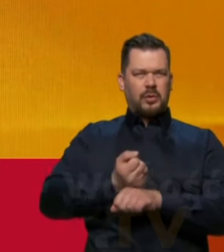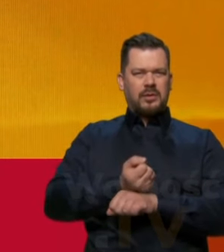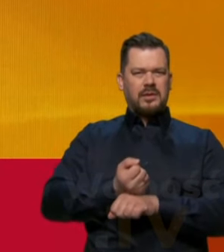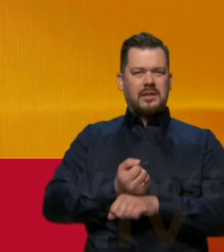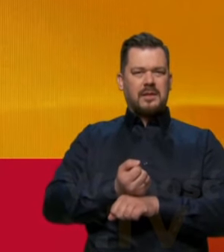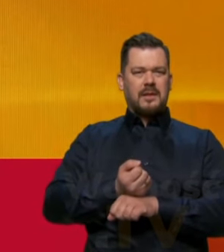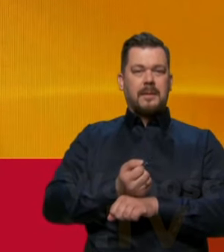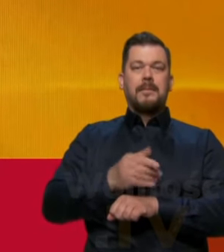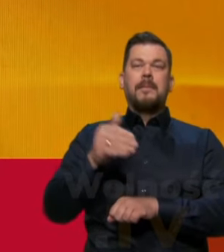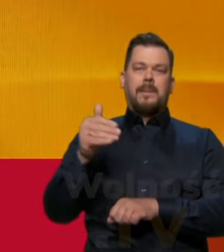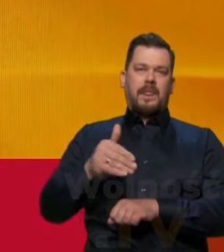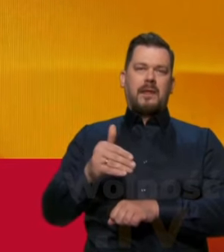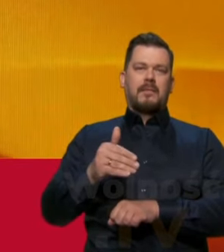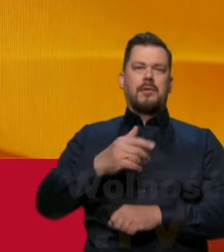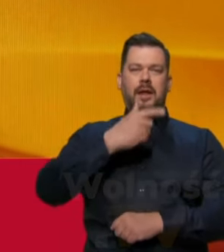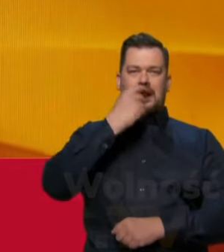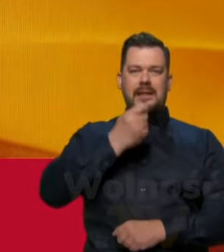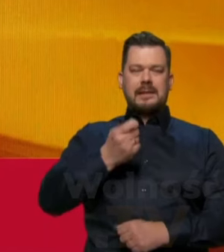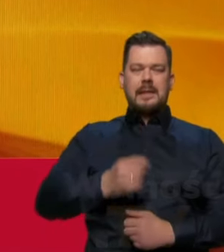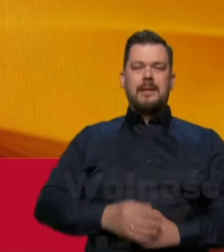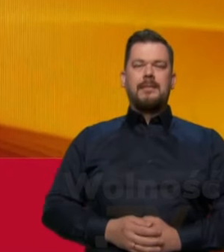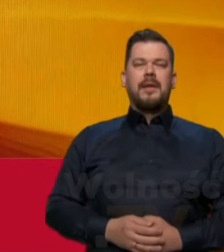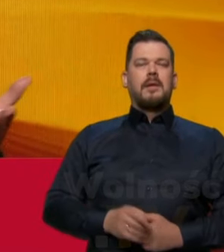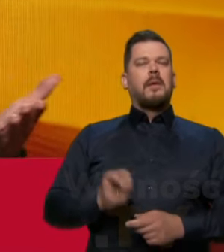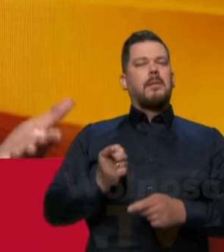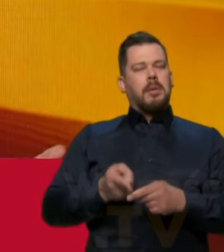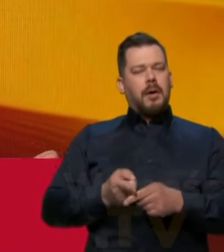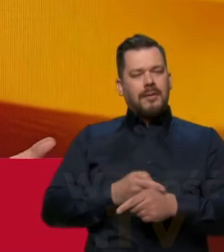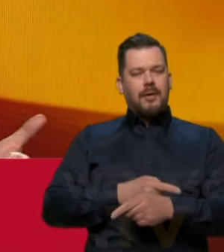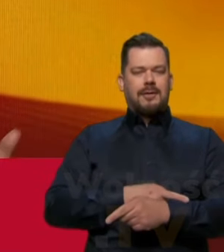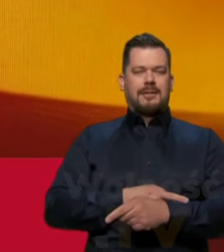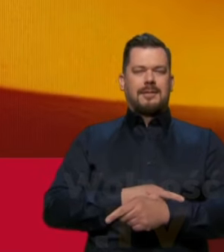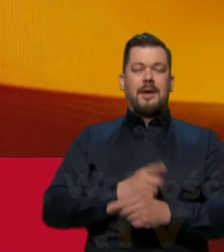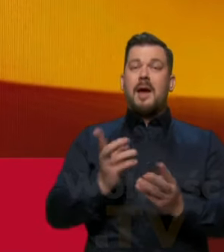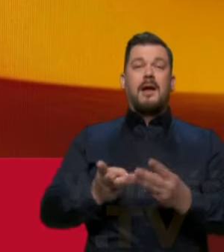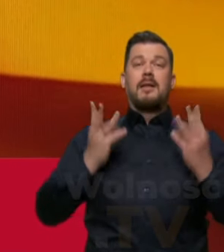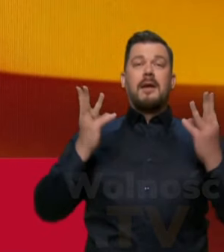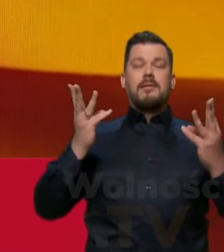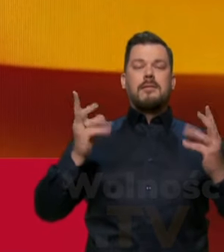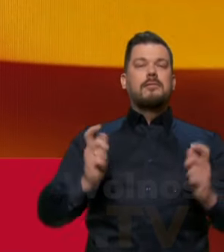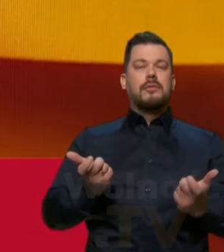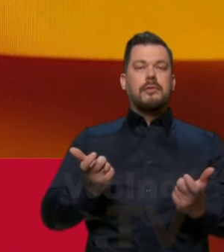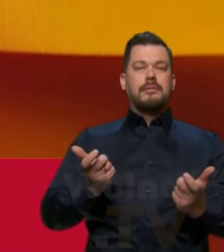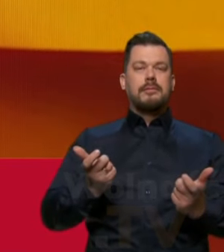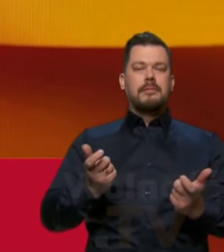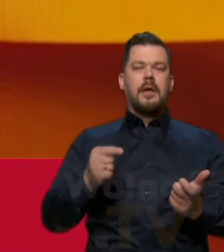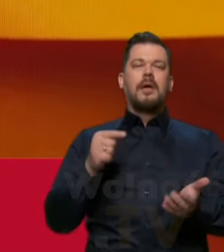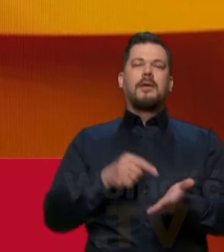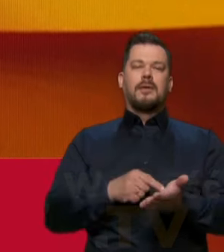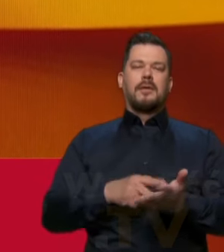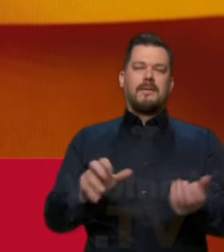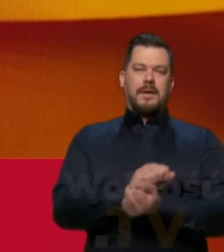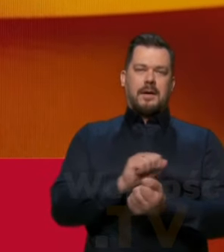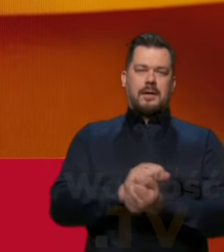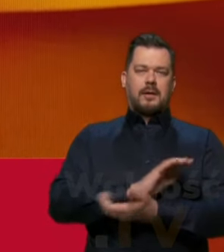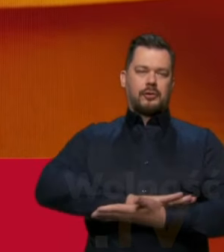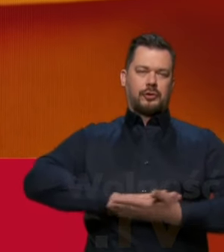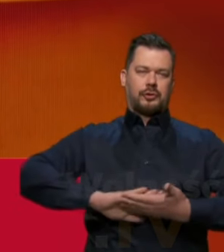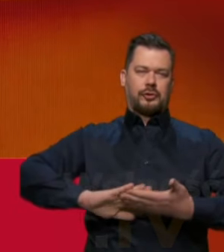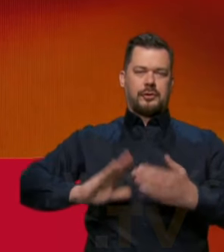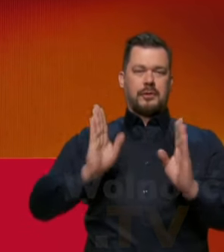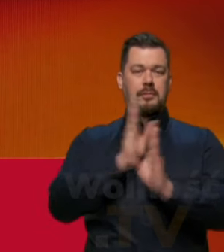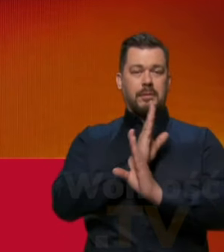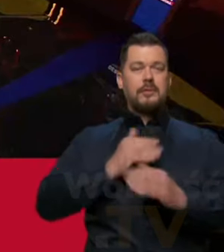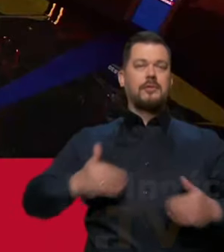o 20-letnich dieslach. Także robimy to powoli, a oczywiście najważniejsze, drodzy państwo, jest oczywiście walka o czyste powietrze